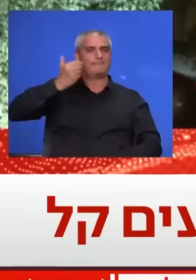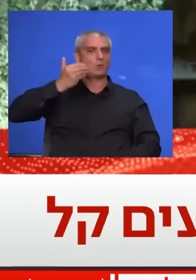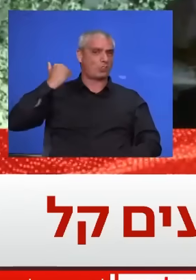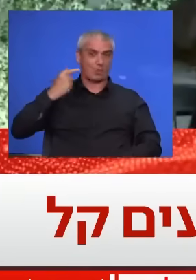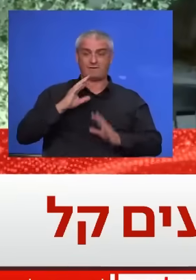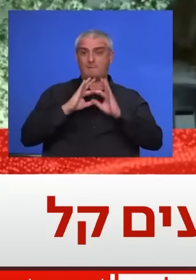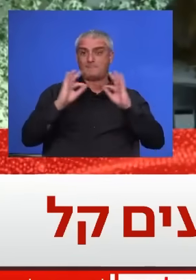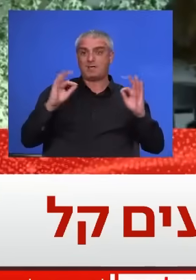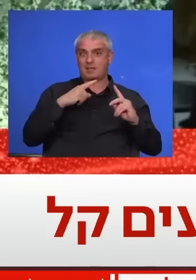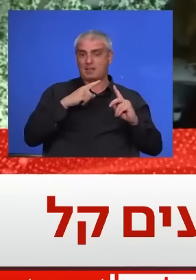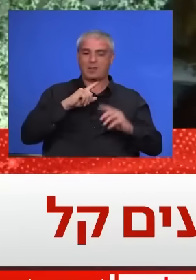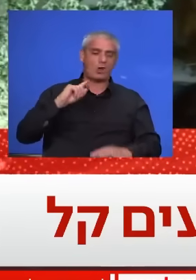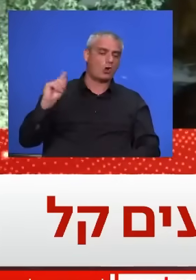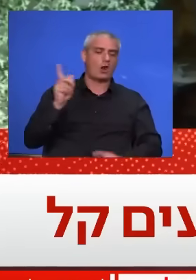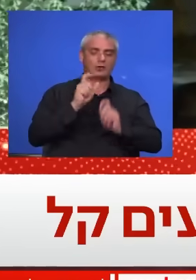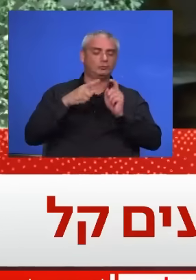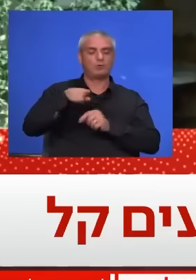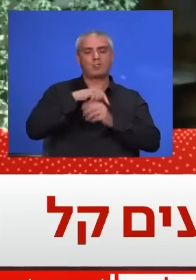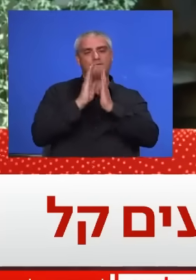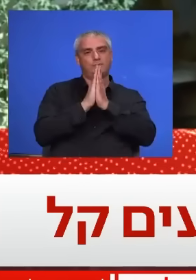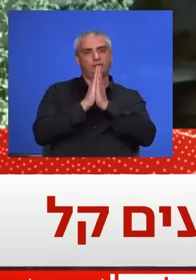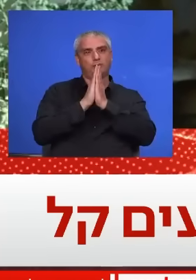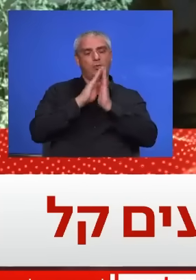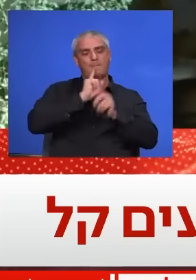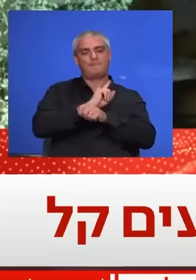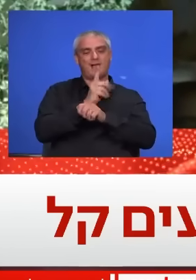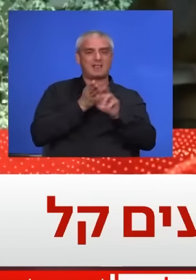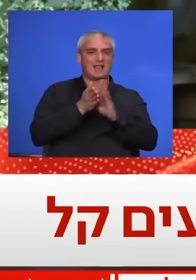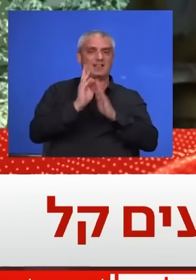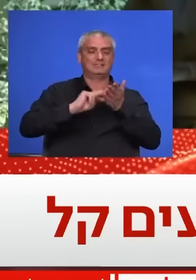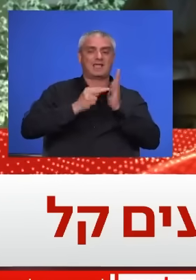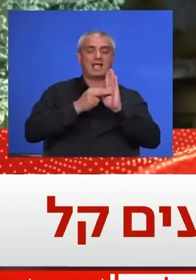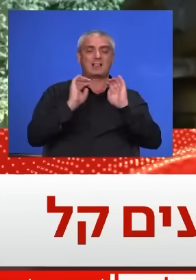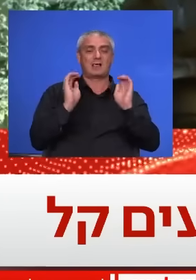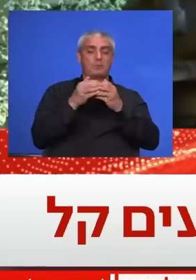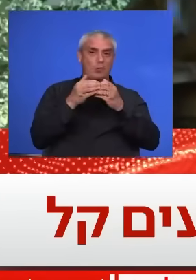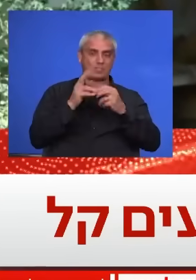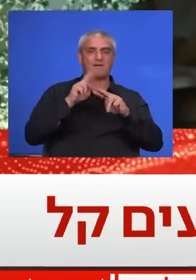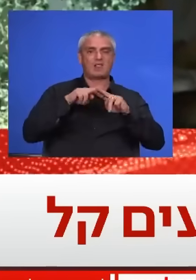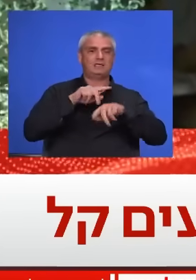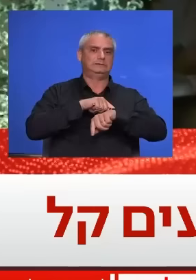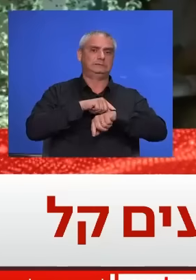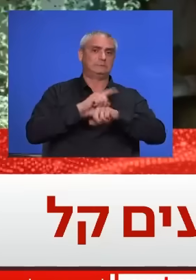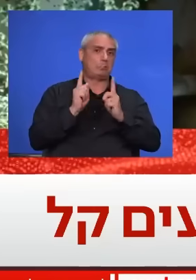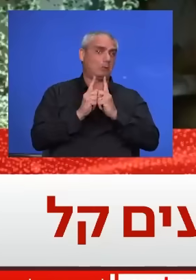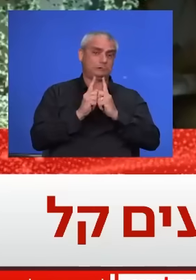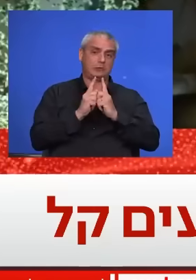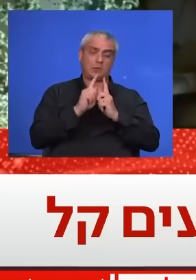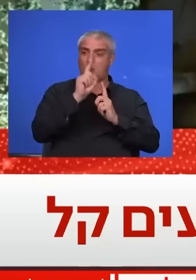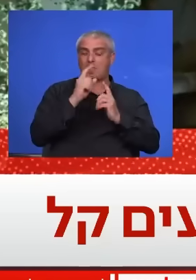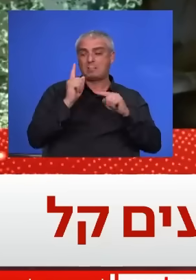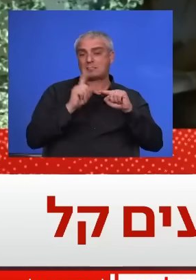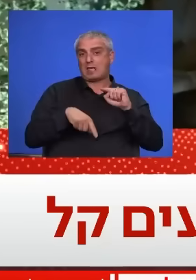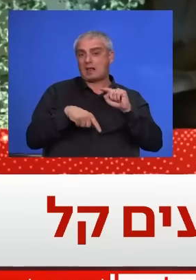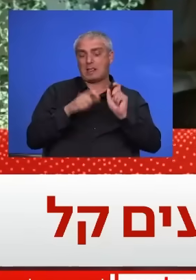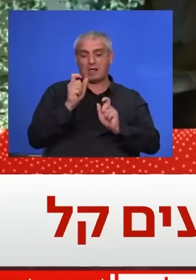כל תושבי העוטף נקראו להיכנס מיד למרחבים המוגנים, אבל זמן קצר לאחר מכן, כנראה בגלל תקלת אנוש, ההודעה